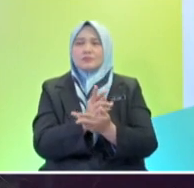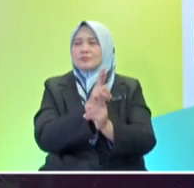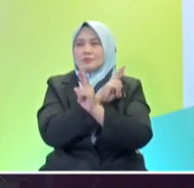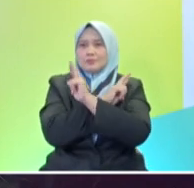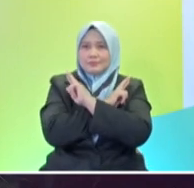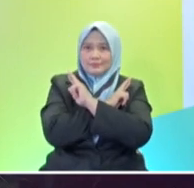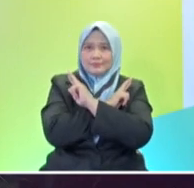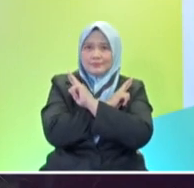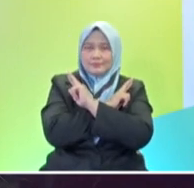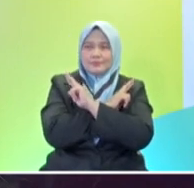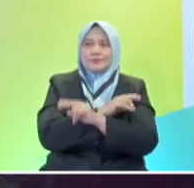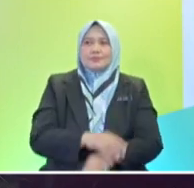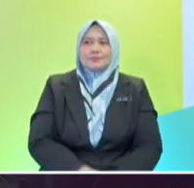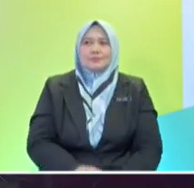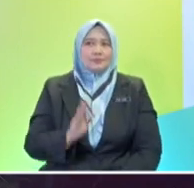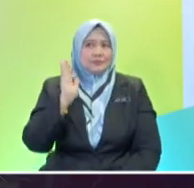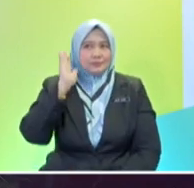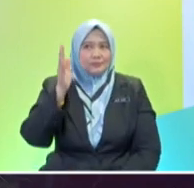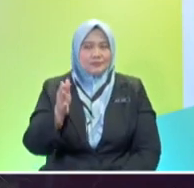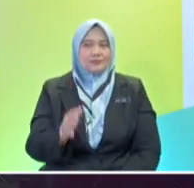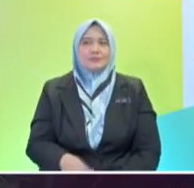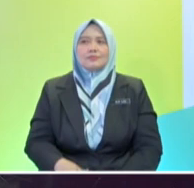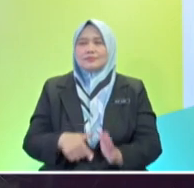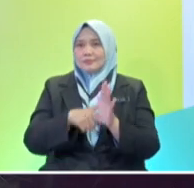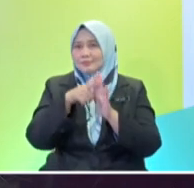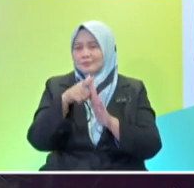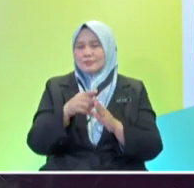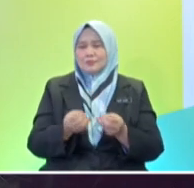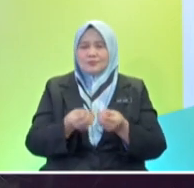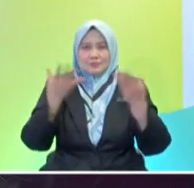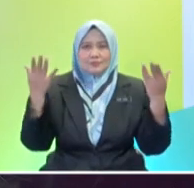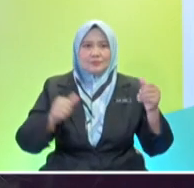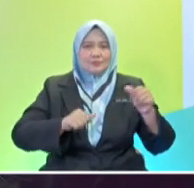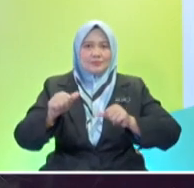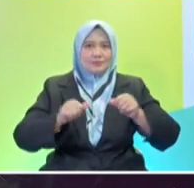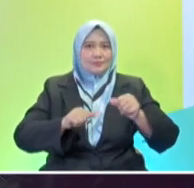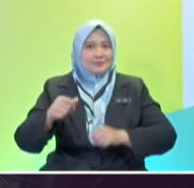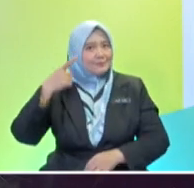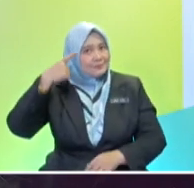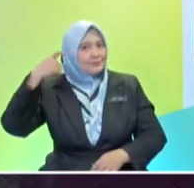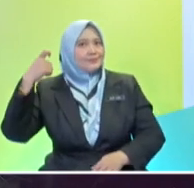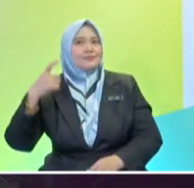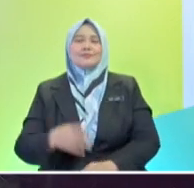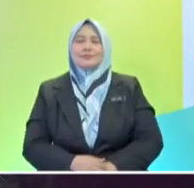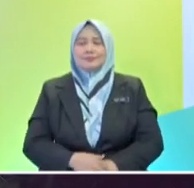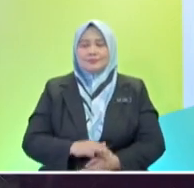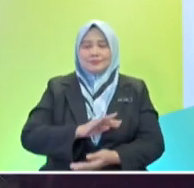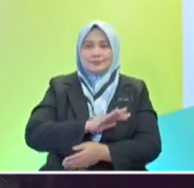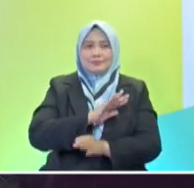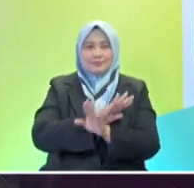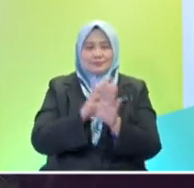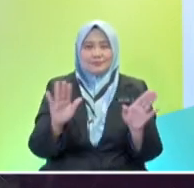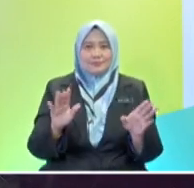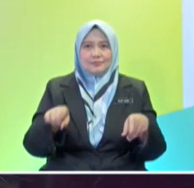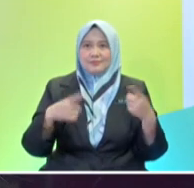selepas ini kerana lepas ni cikgu Atar ada sediakan lebih banyak lagi aktiviti yang menarik tau kawan-kawan. Jadi jangan ke mana-mana, teruskan setia